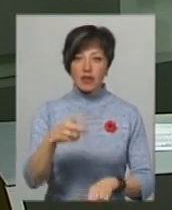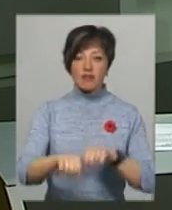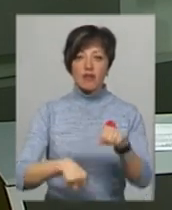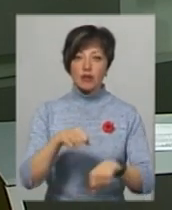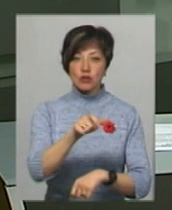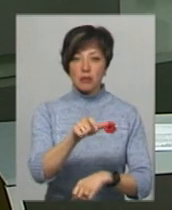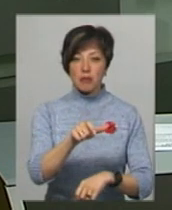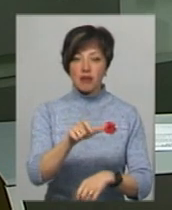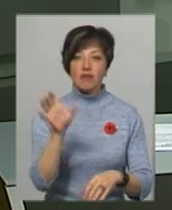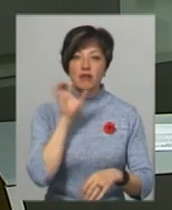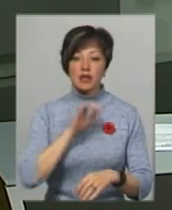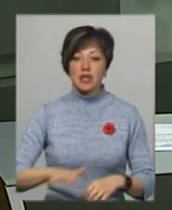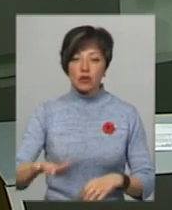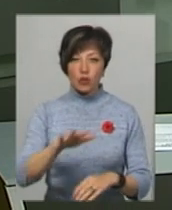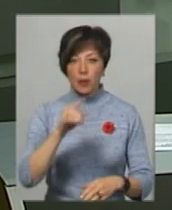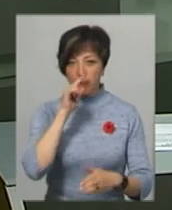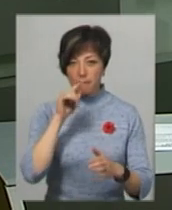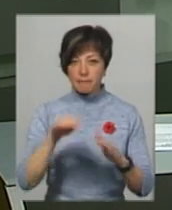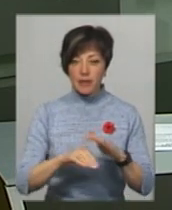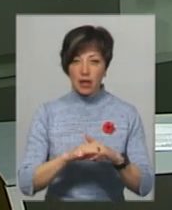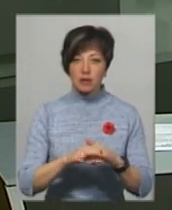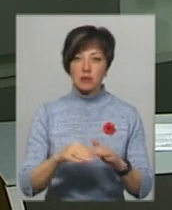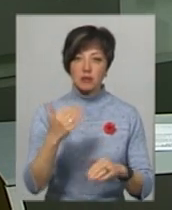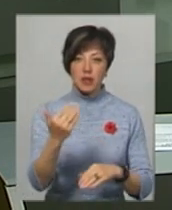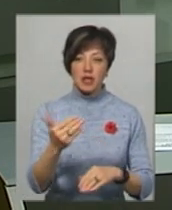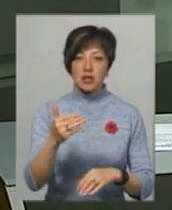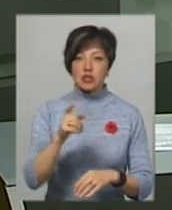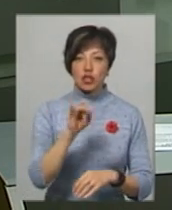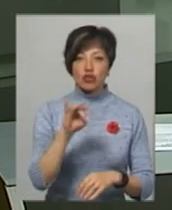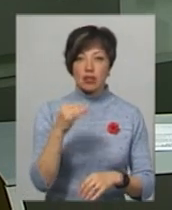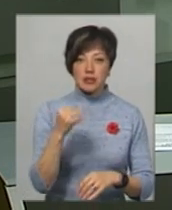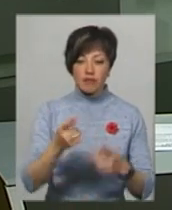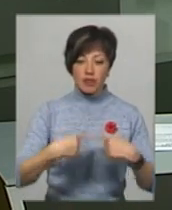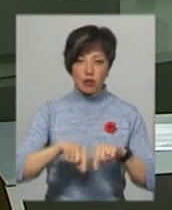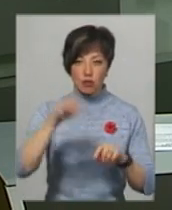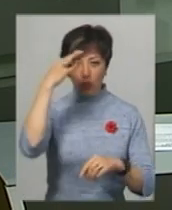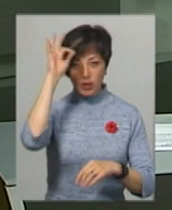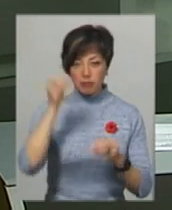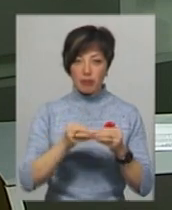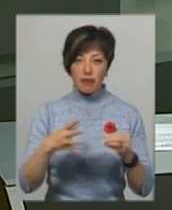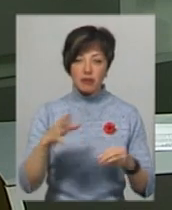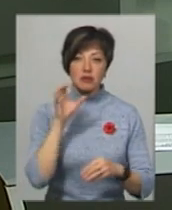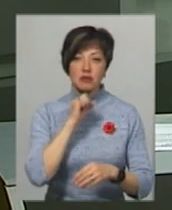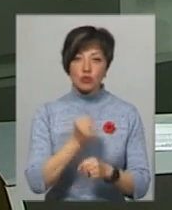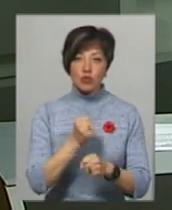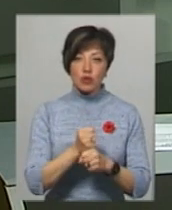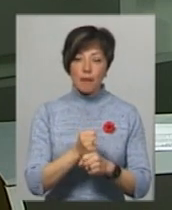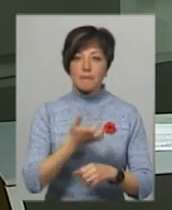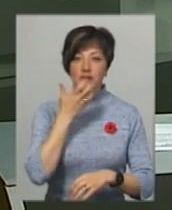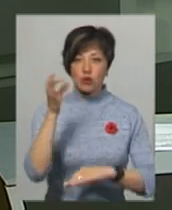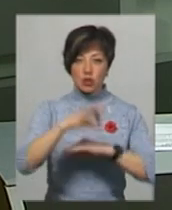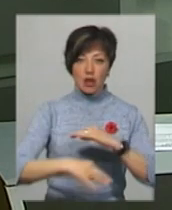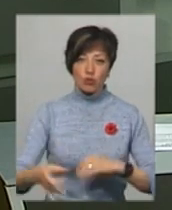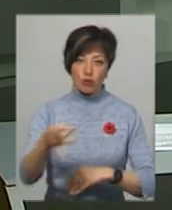велосипедів викрили на території, яка підпадає під юрисдикцію Зарічанського відділу поліції. 15 крадіжок скоїли у